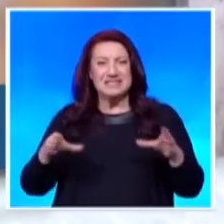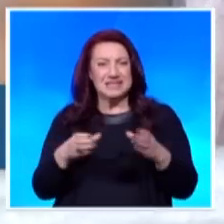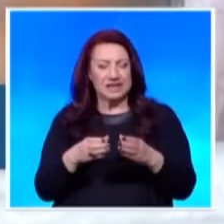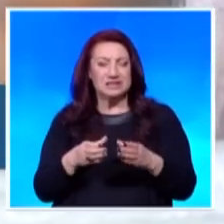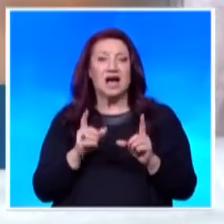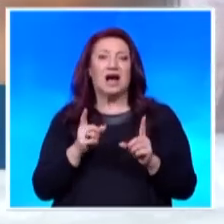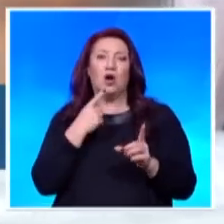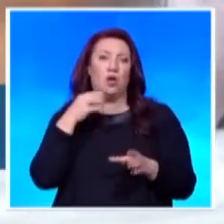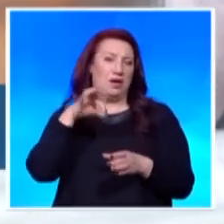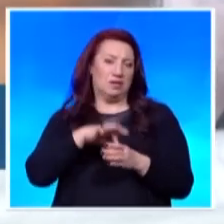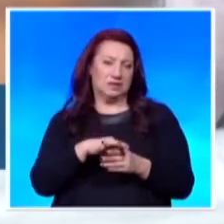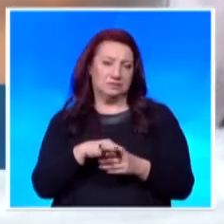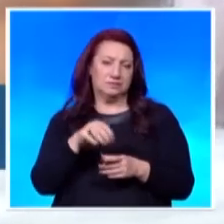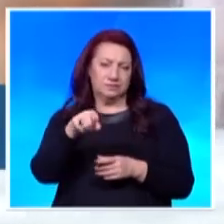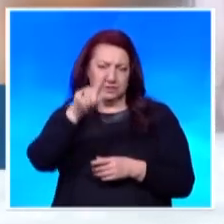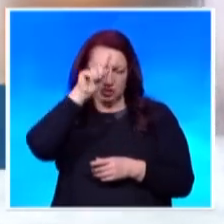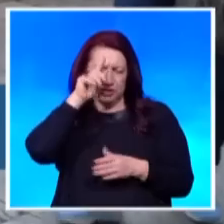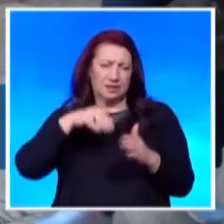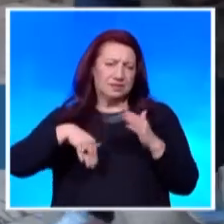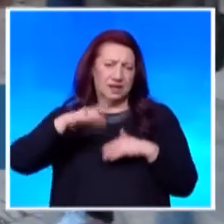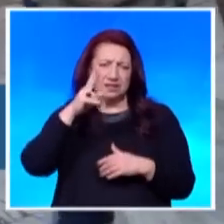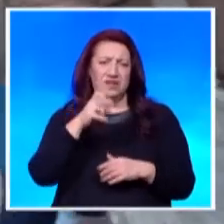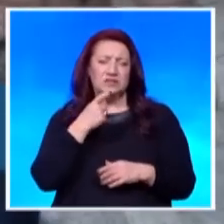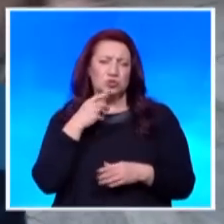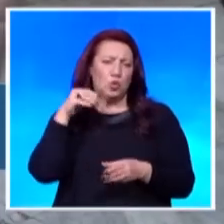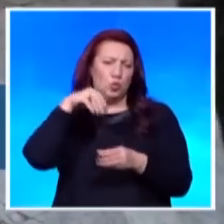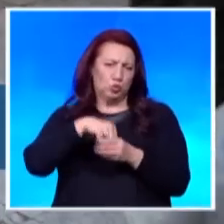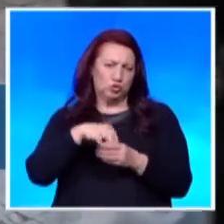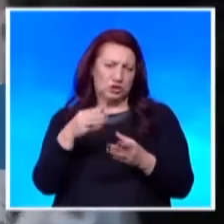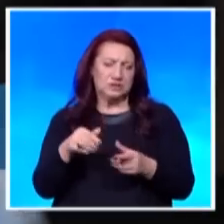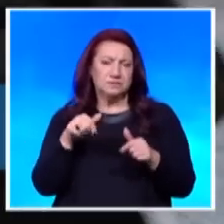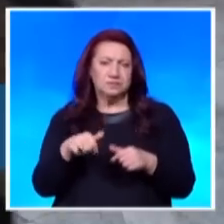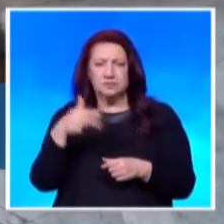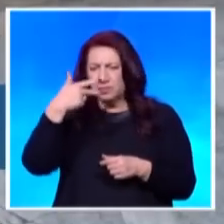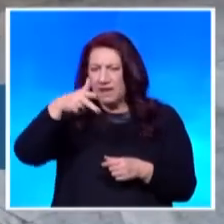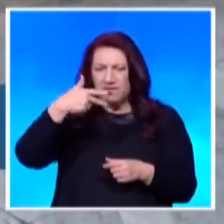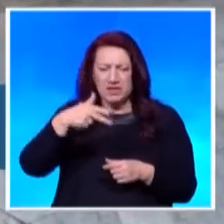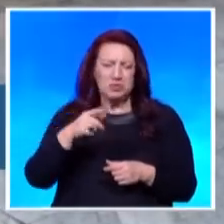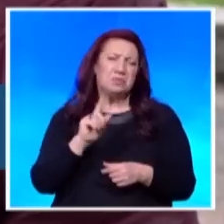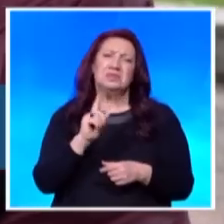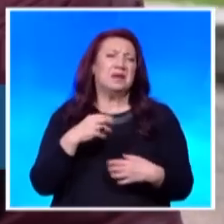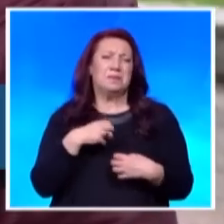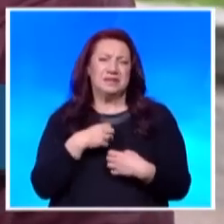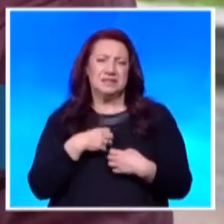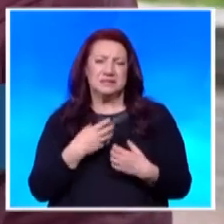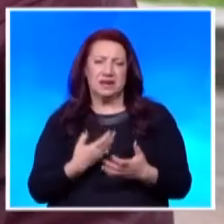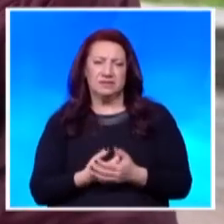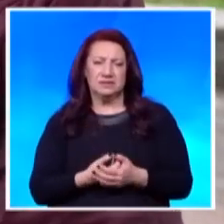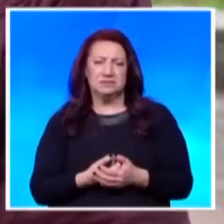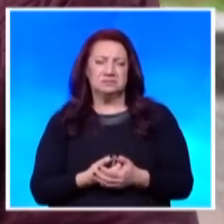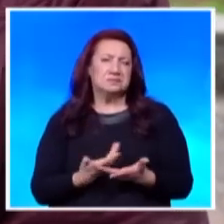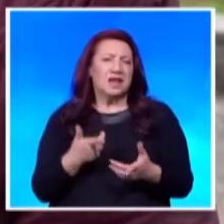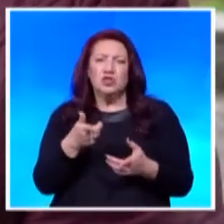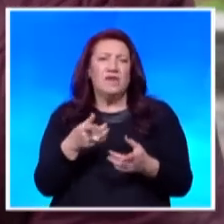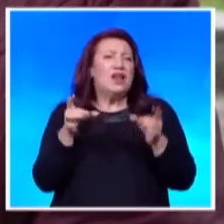Повече от 20 години Таня участва в изборите. Видеонаблюдението на този вод не я притеснява. Нов момент, но не е